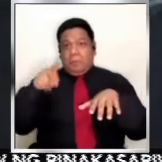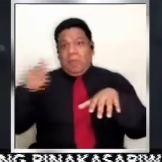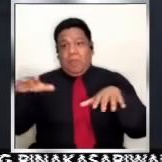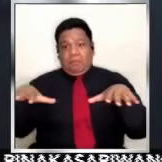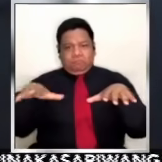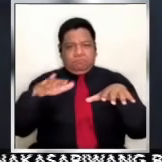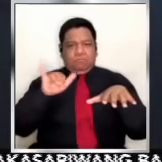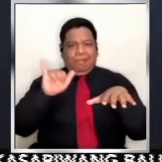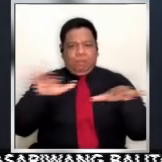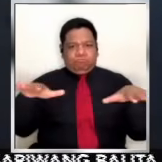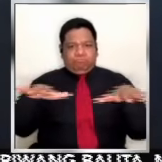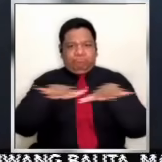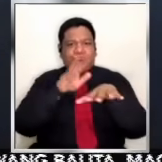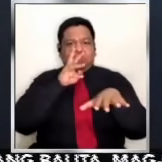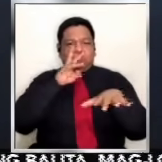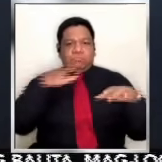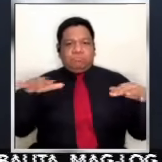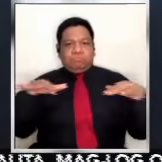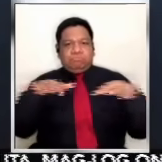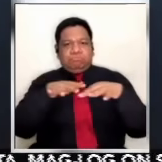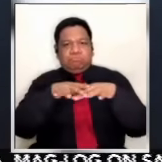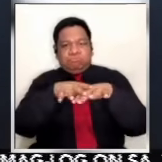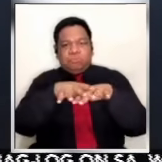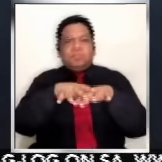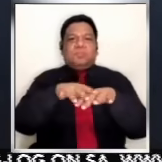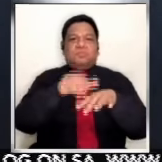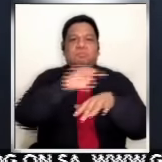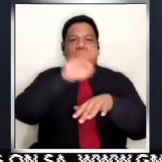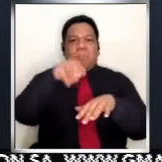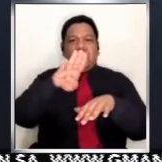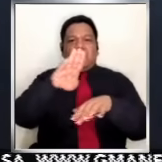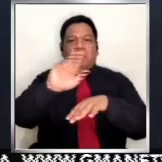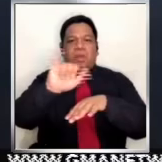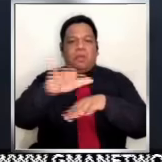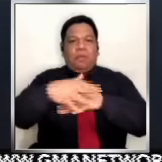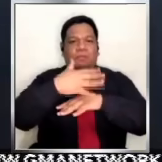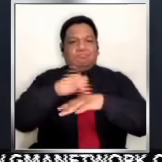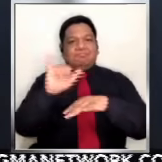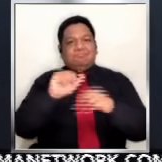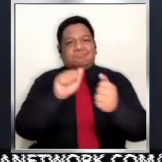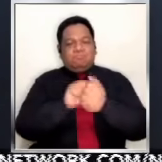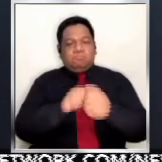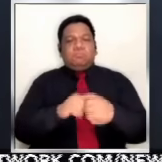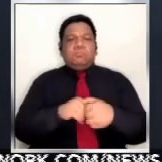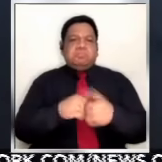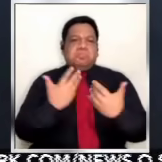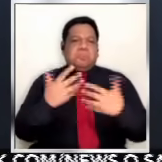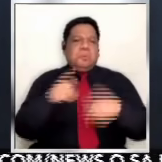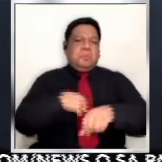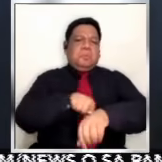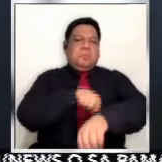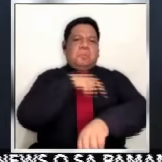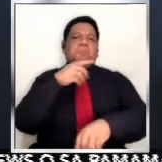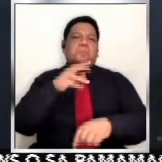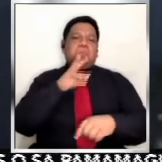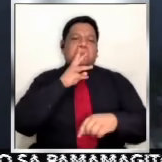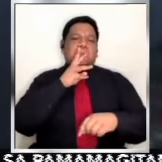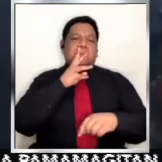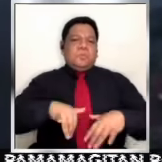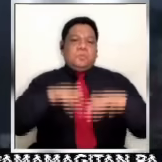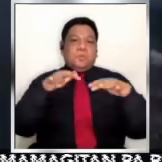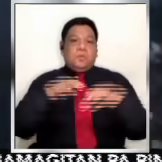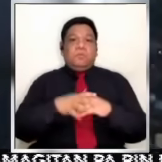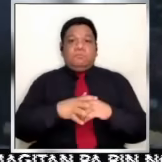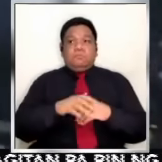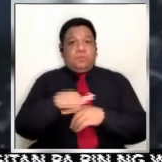baka daw tumagal pa ang paghupa ng baha. Kaya naman bukod sa dagdag na ayuda, ipanawagan ng mga taga rito sa barangay Maysulaw, ilalo na yung mga nasa kabilang bahagi